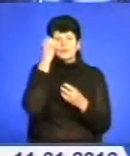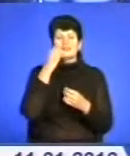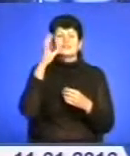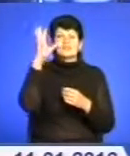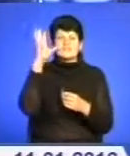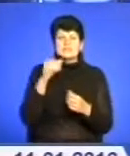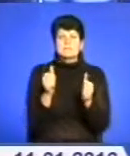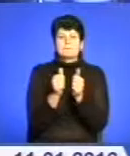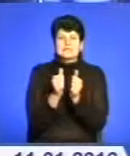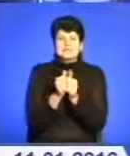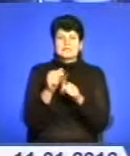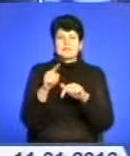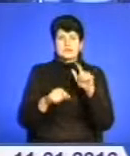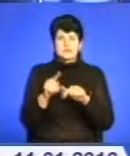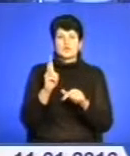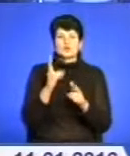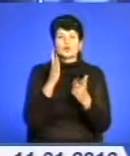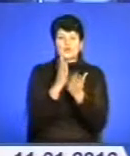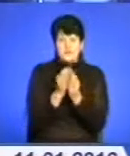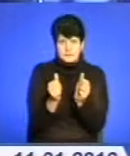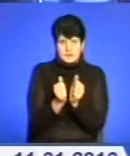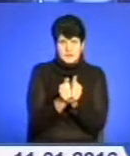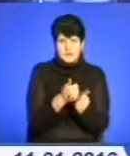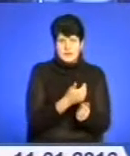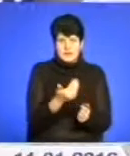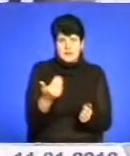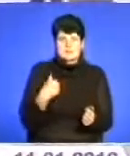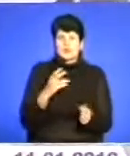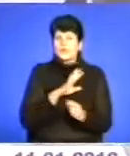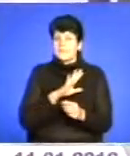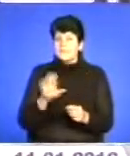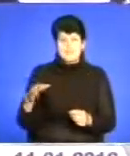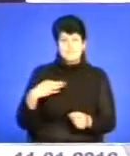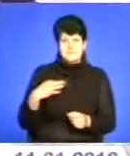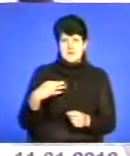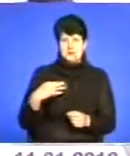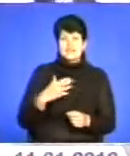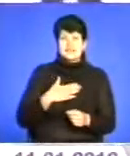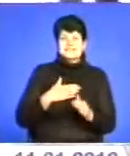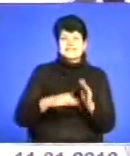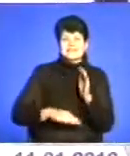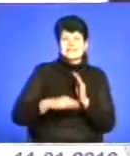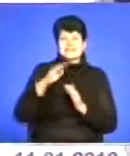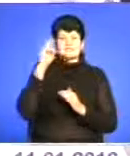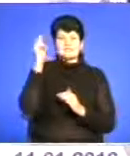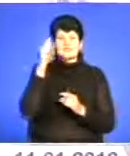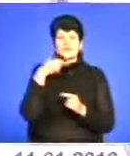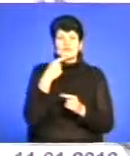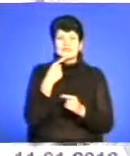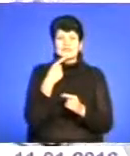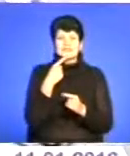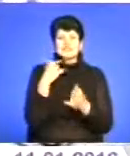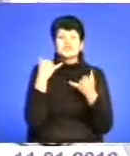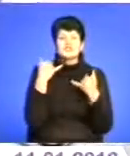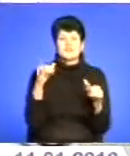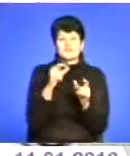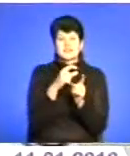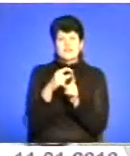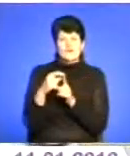рідним, тим, хто є поруч із вами та тим, хто вам небайдужий. Нас з дитинства вчать говорити чарівне слово «дякую».